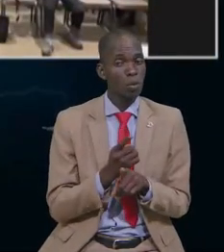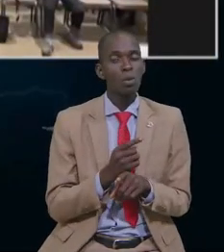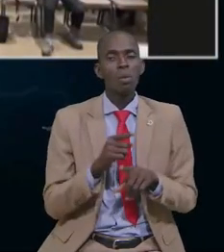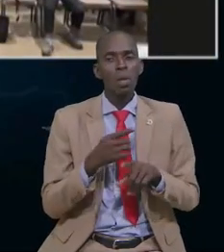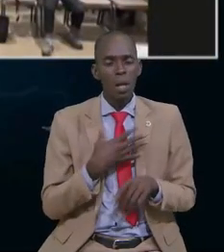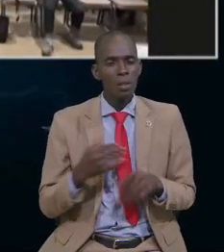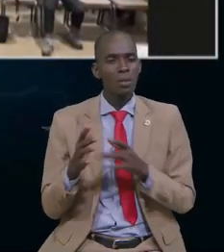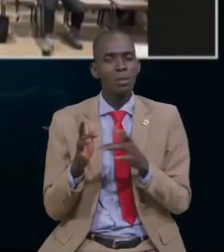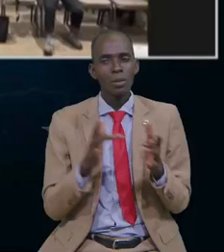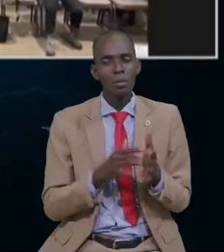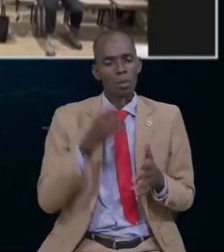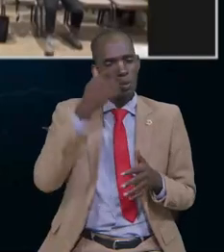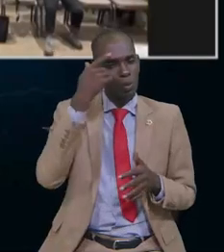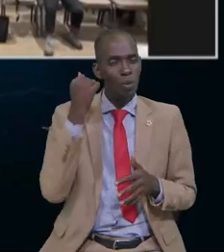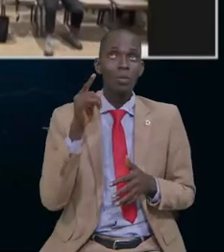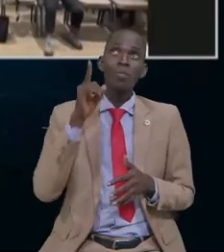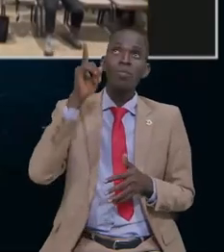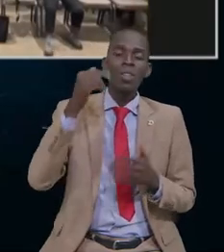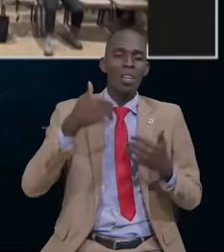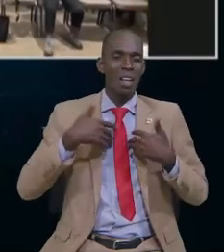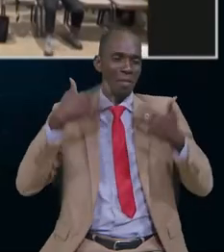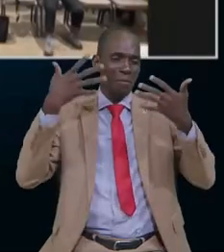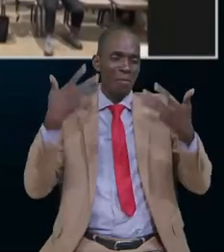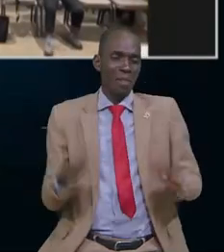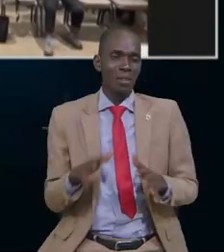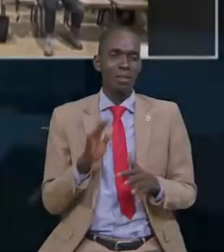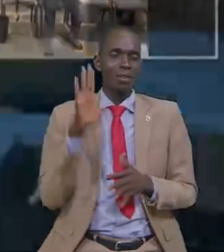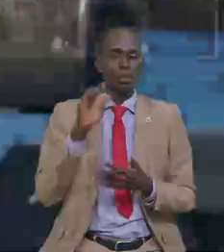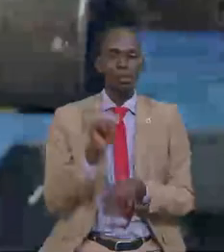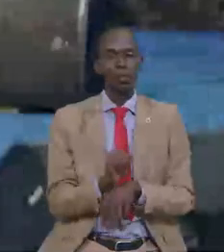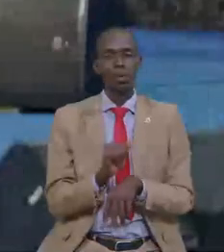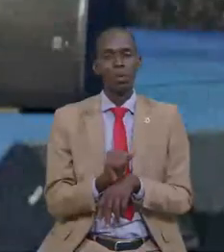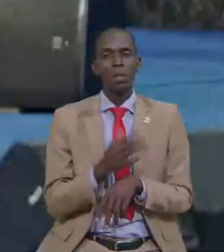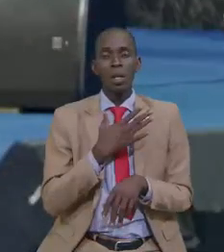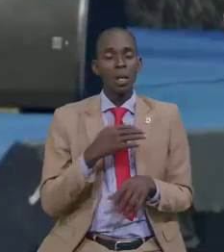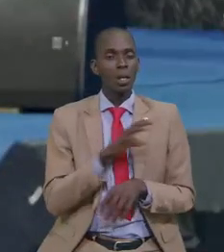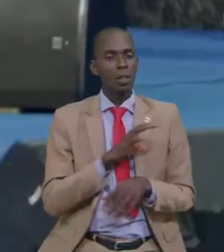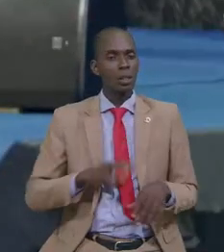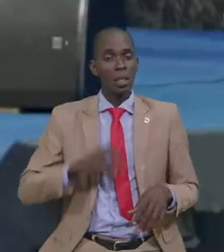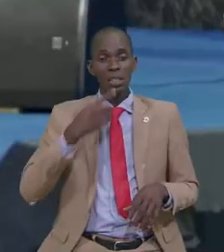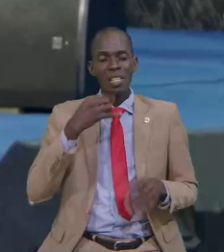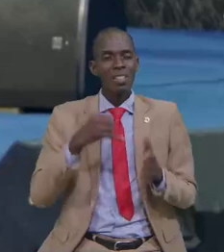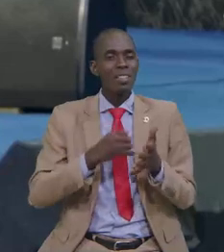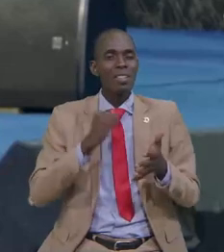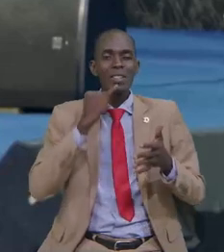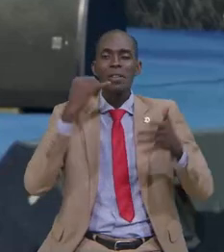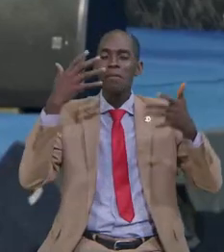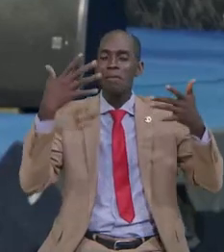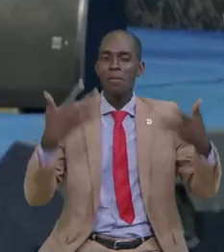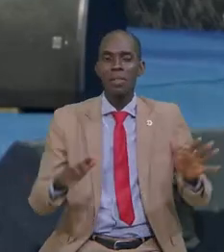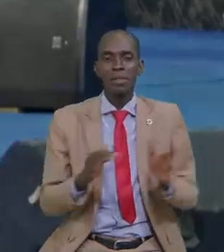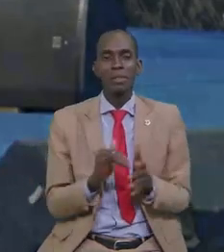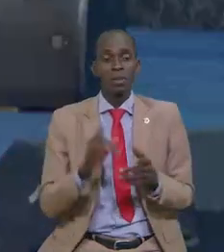tu travailles et tu marches debout et tu es allé s'asseoir, Jésus a tout terminé. Il